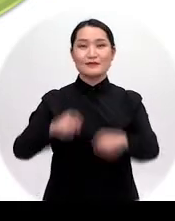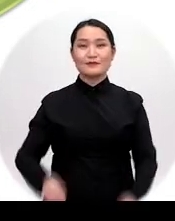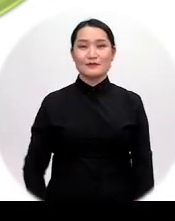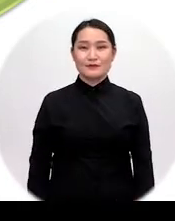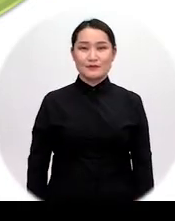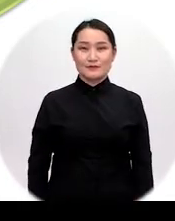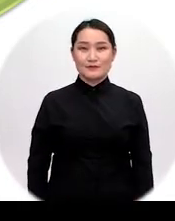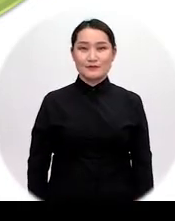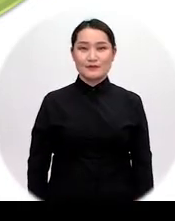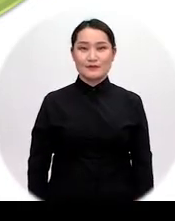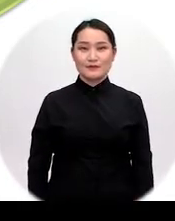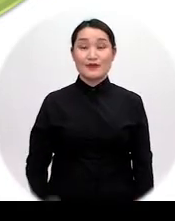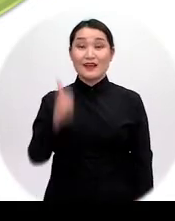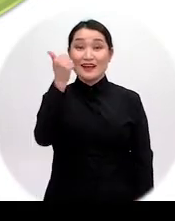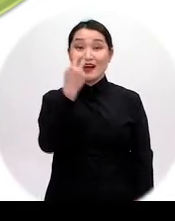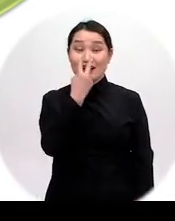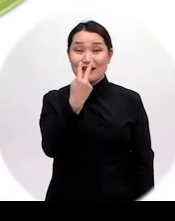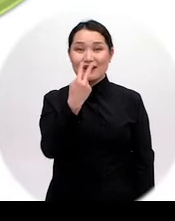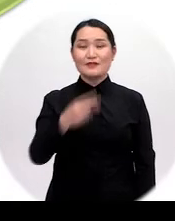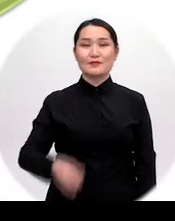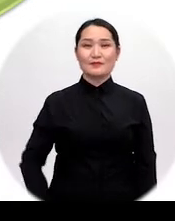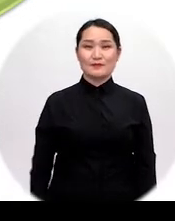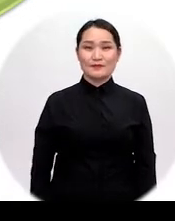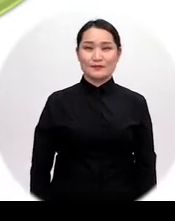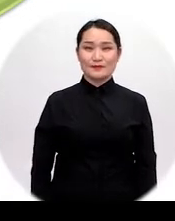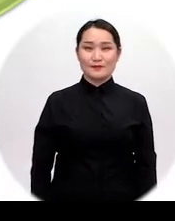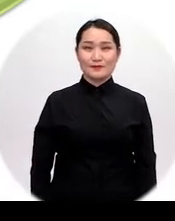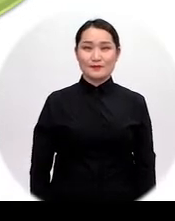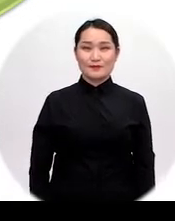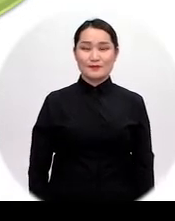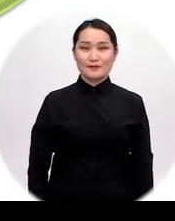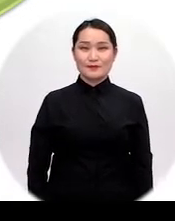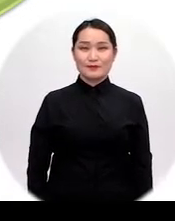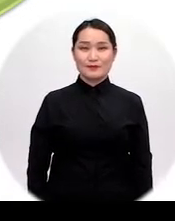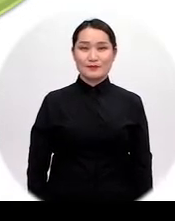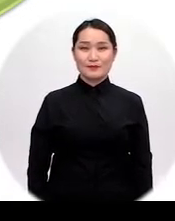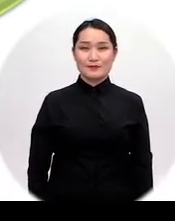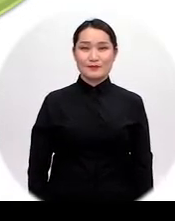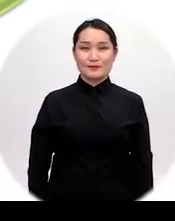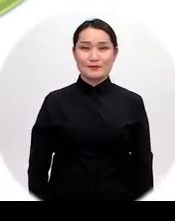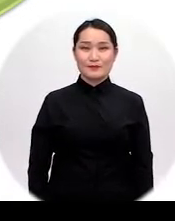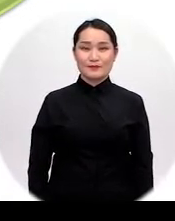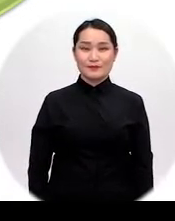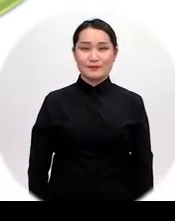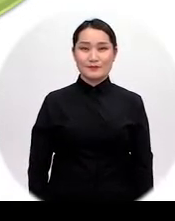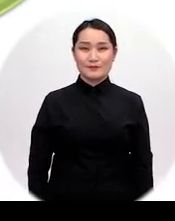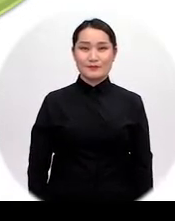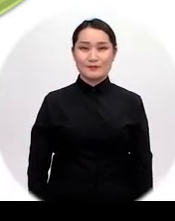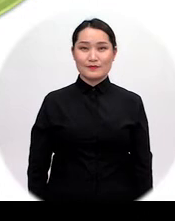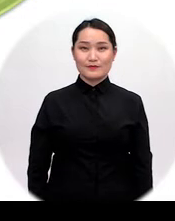байна. За цагийн урт зүг яаж хөдөлхийг ажиглаарай хүүхдүүд ээ?